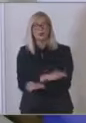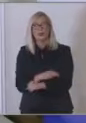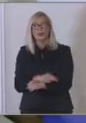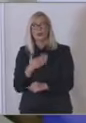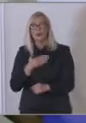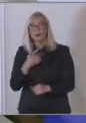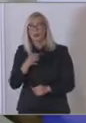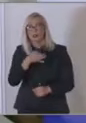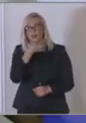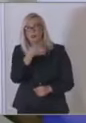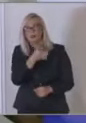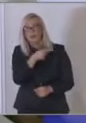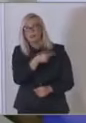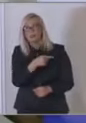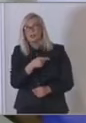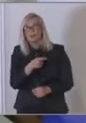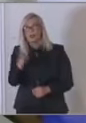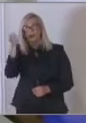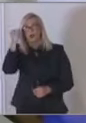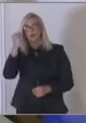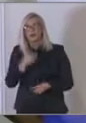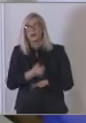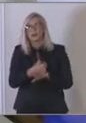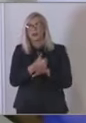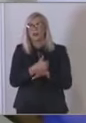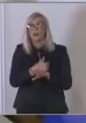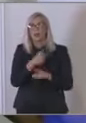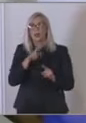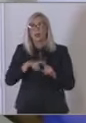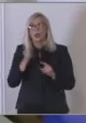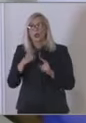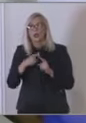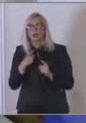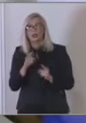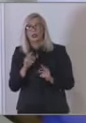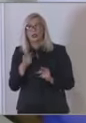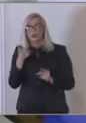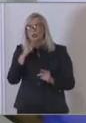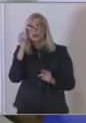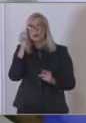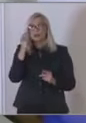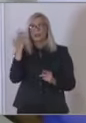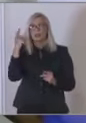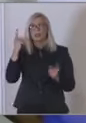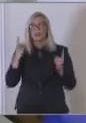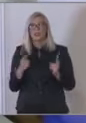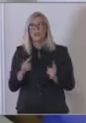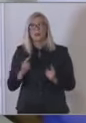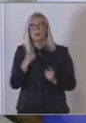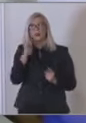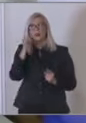Pyetja ime është për kryeministrin e Kosovës, Hoti, si e komentoni qëndrimin e